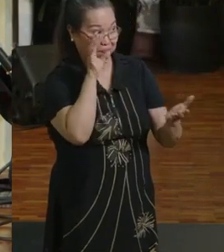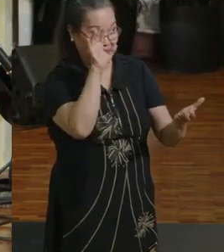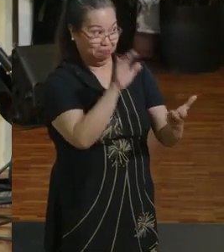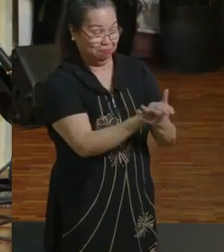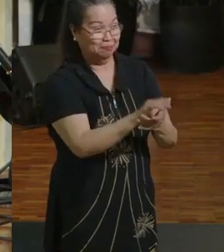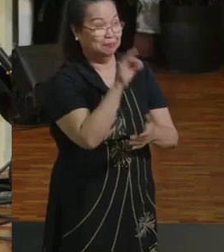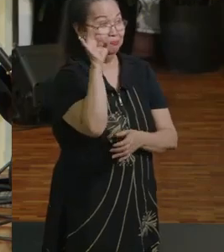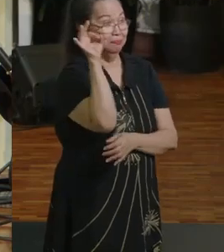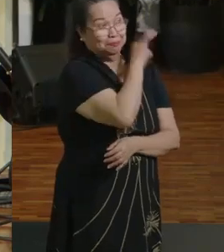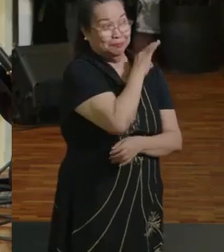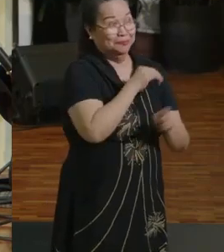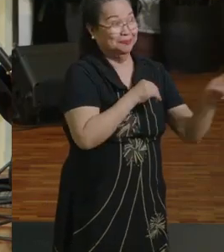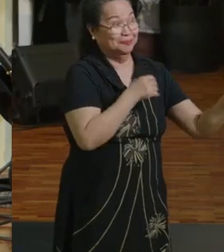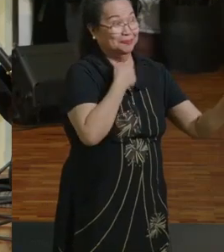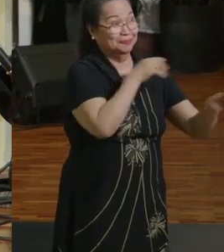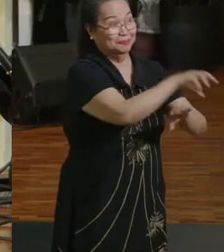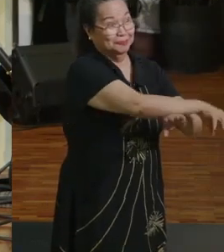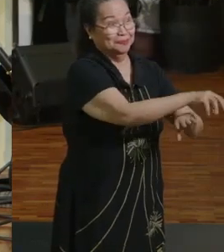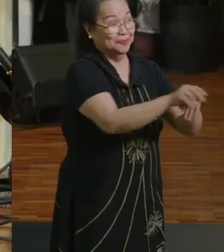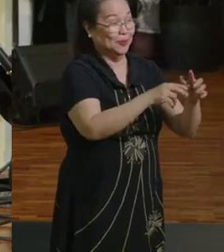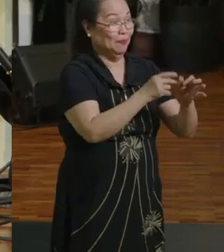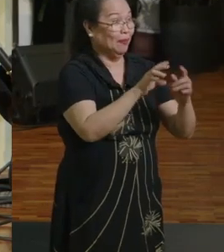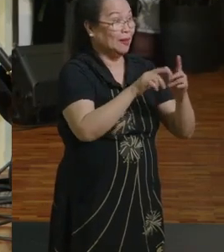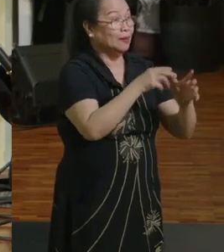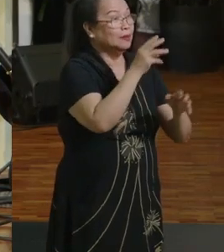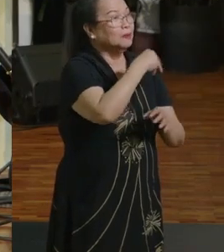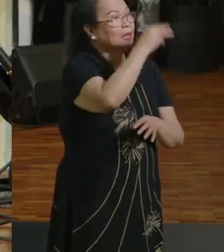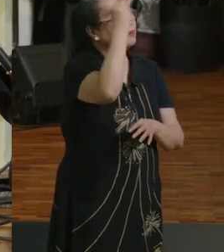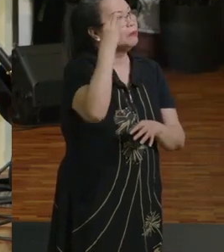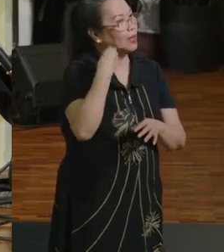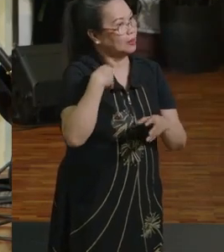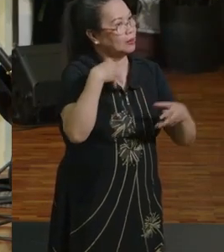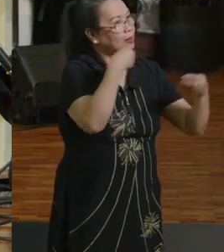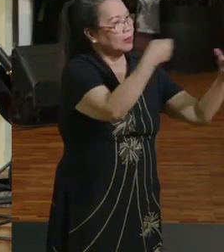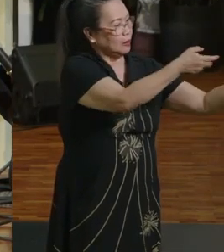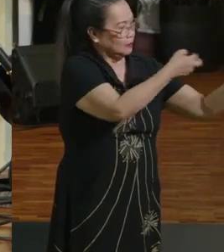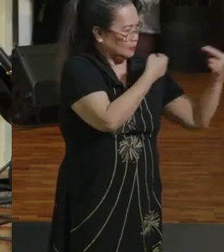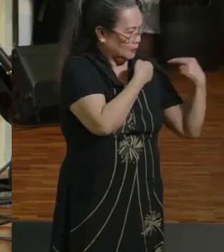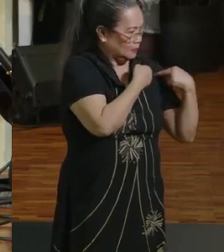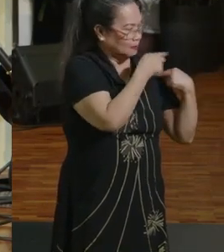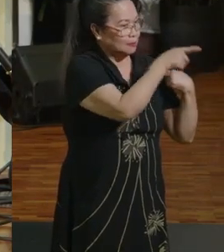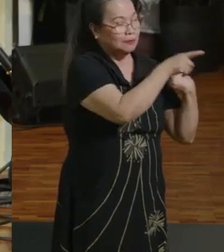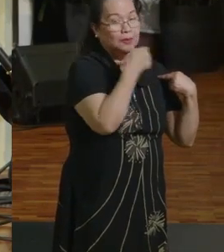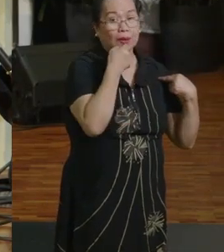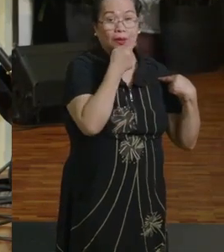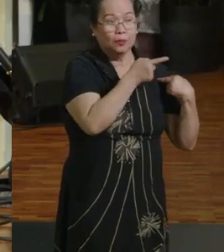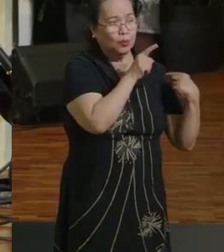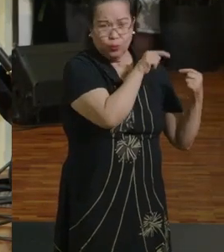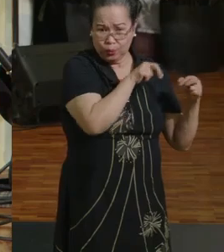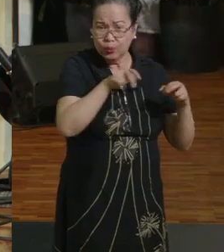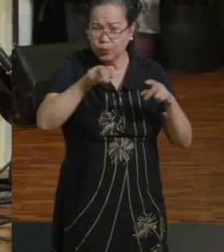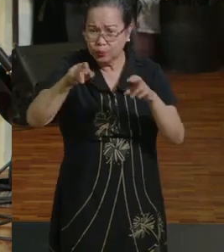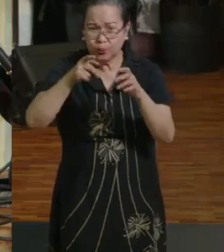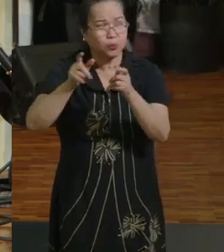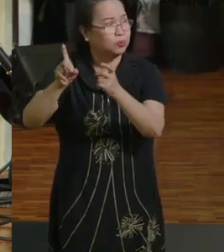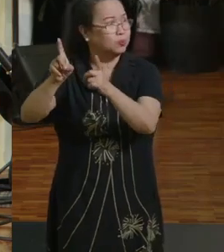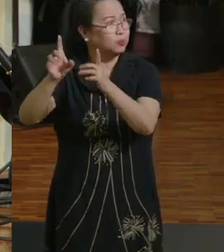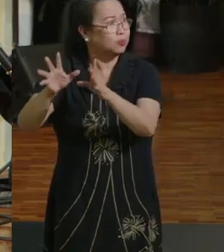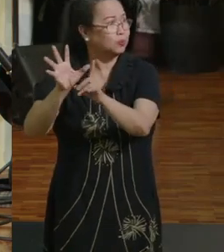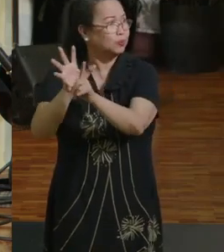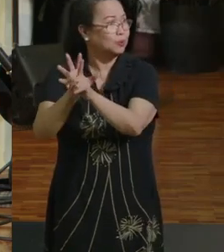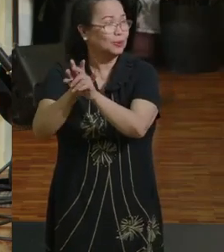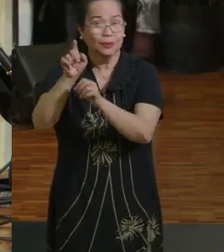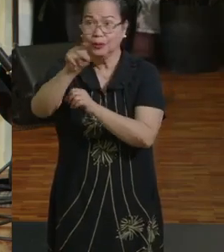Pero kahit na gayon, si Mary ang binigyan niya ng trabaho na ito, ibalita mo sa aking